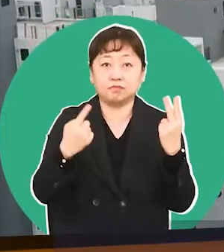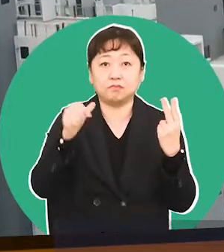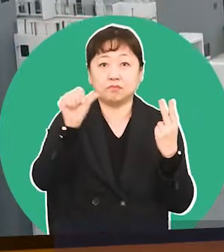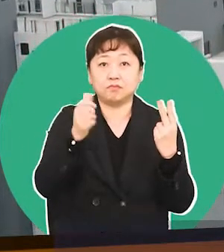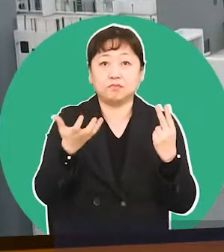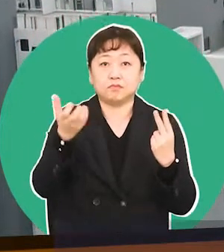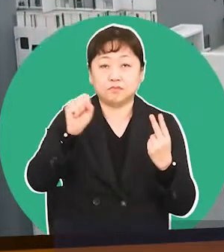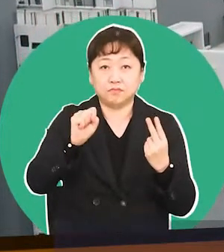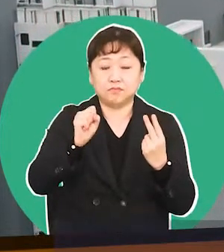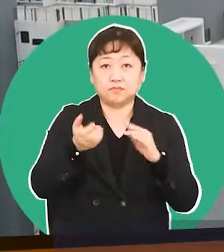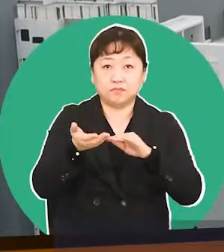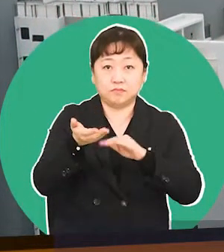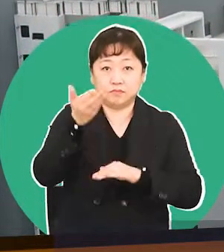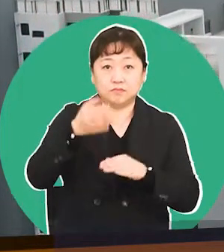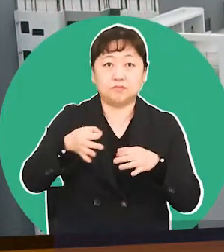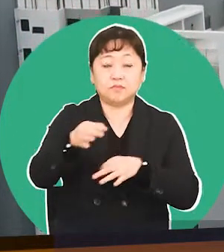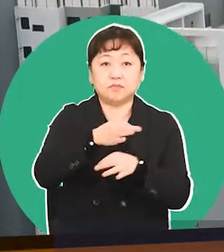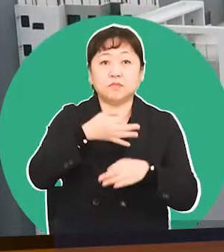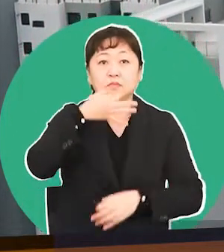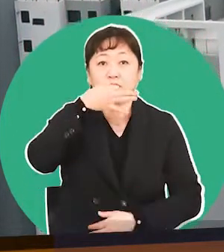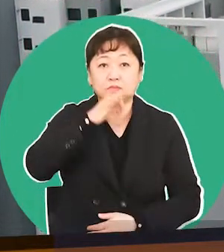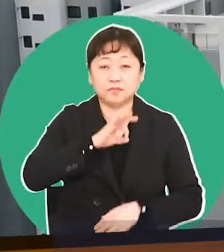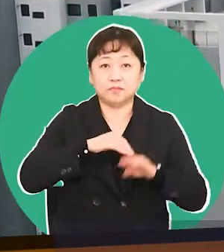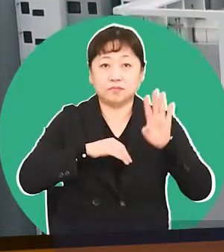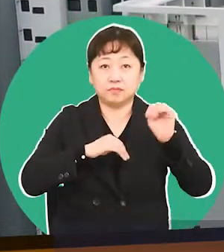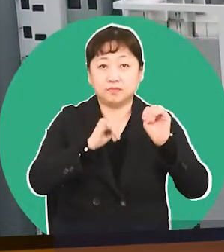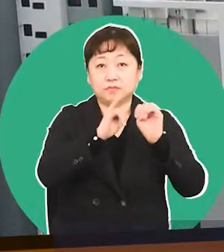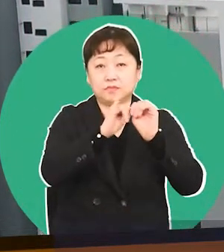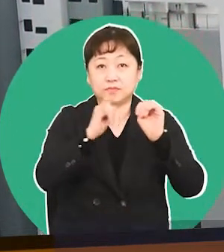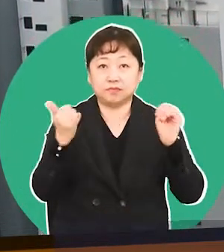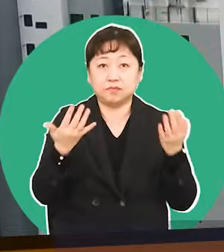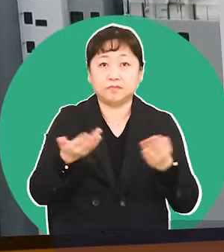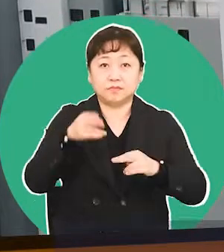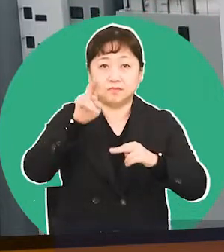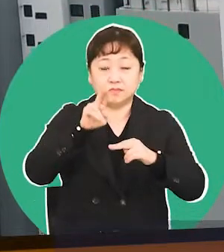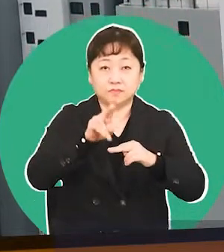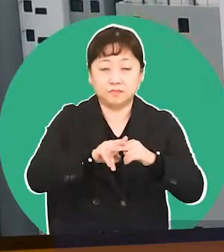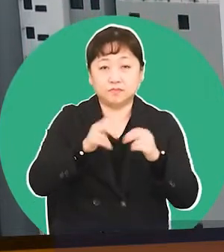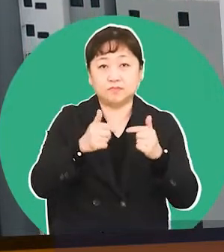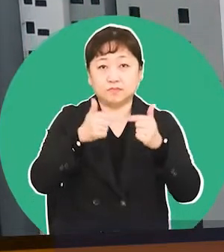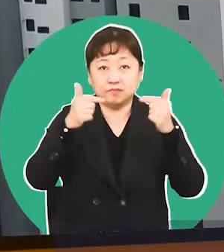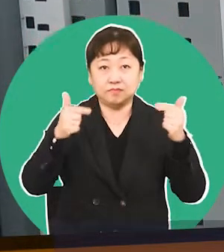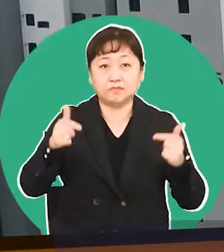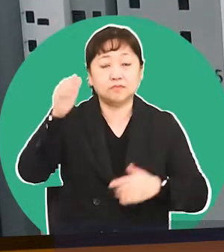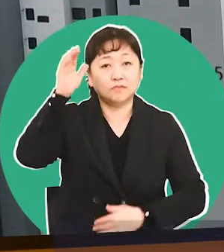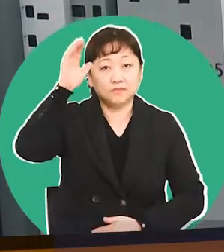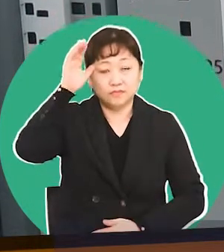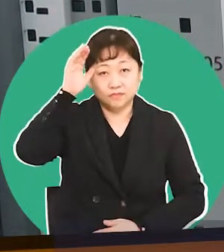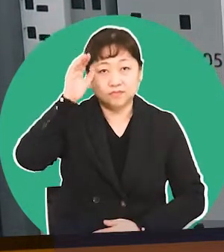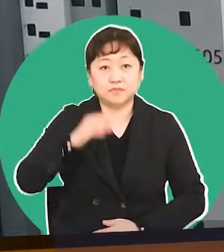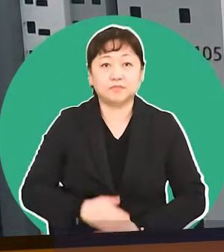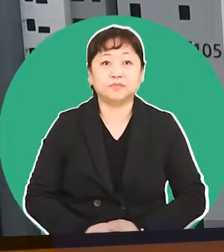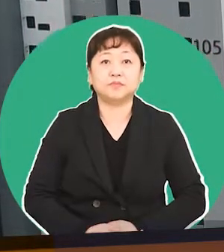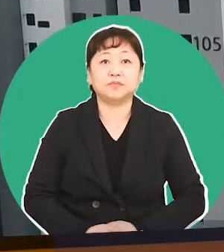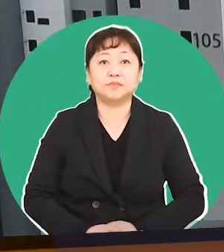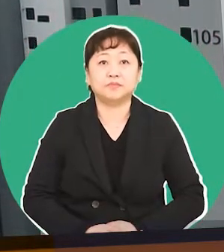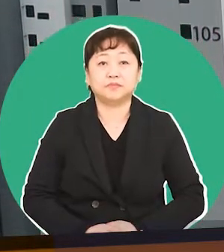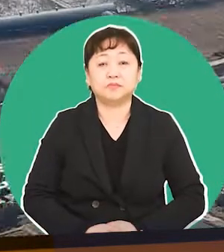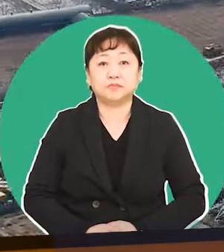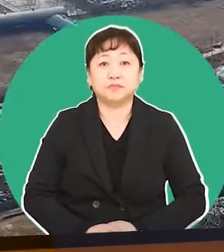5000억원 이상의 경제적 효과와 4만 명 이상의 1차 리 창출 효과가 생길 것으로 기대됩니다